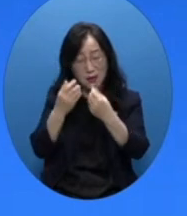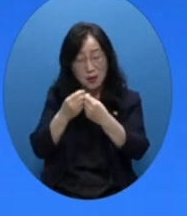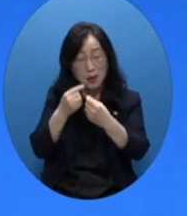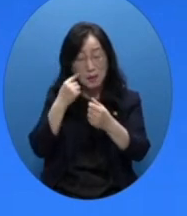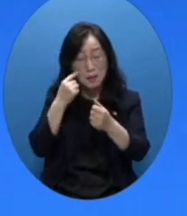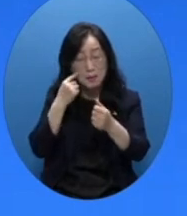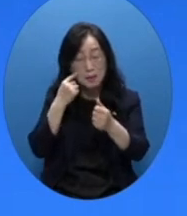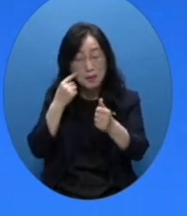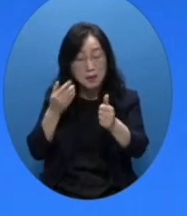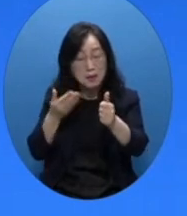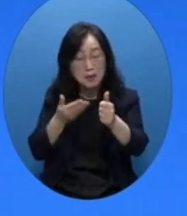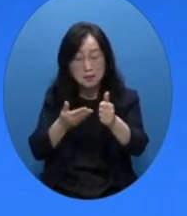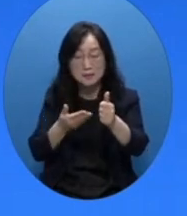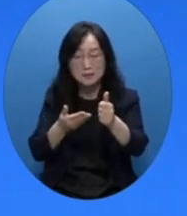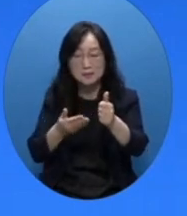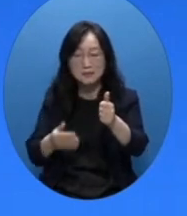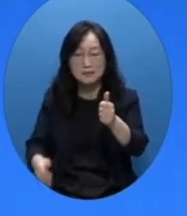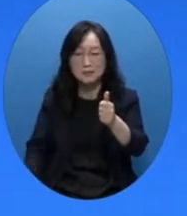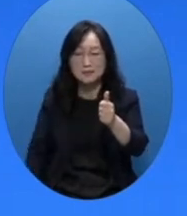하고